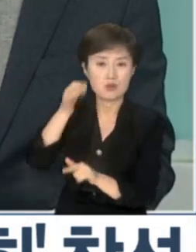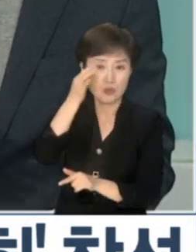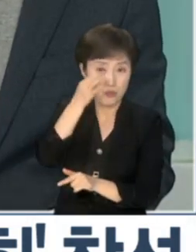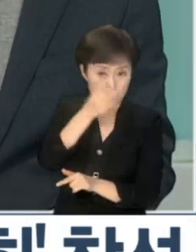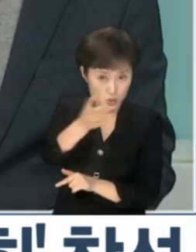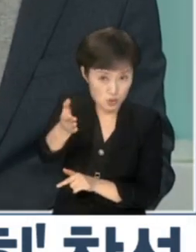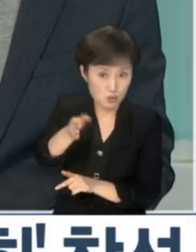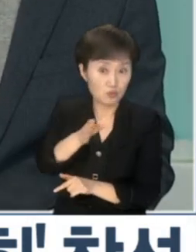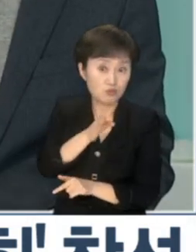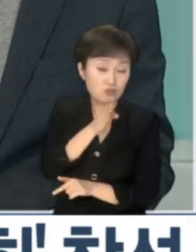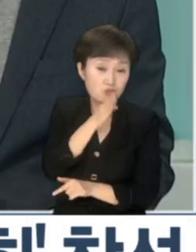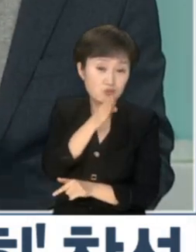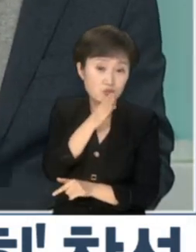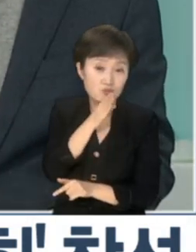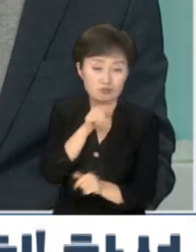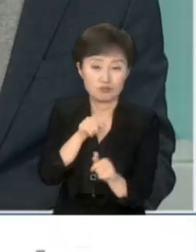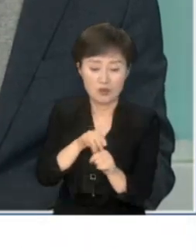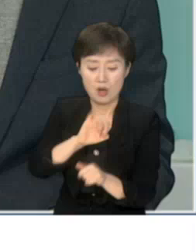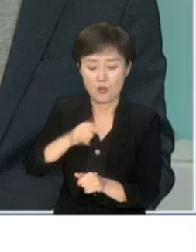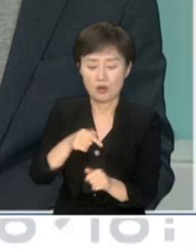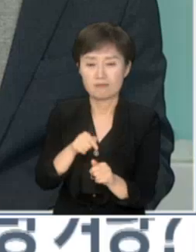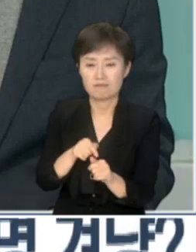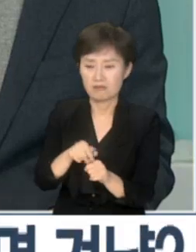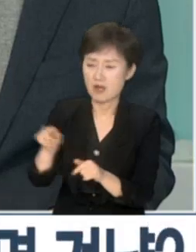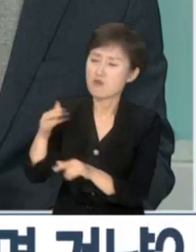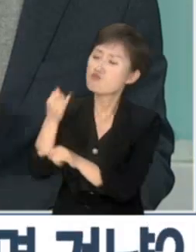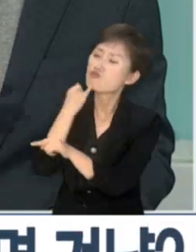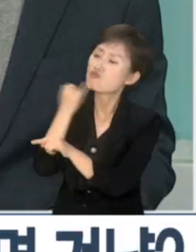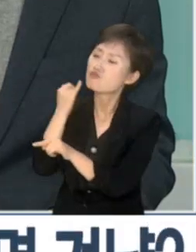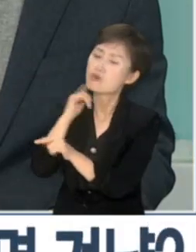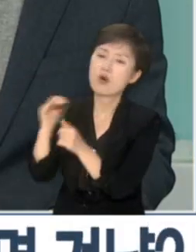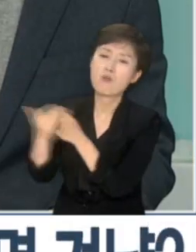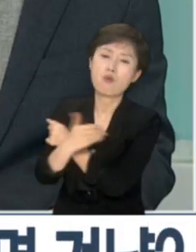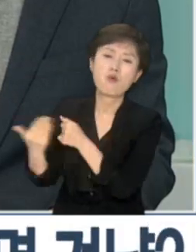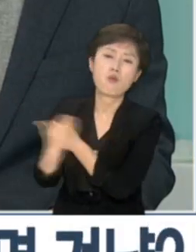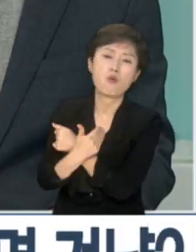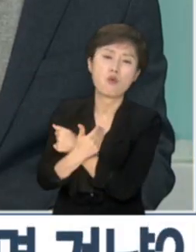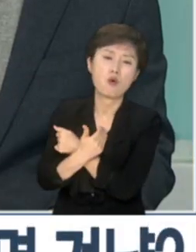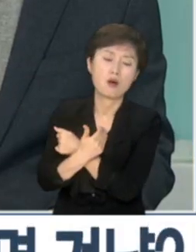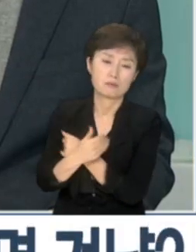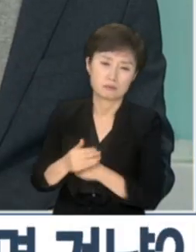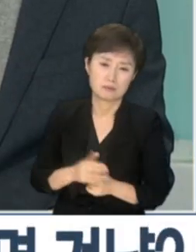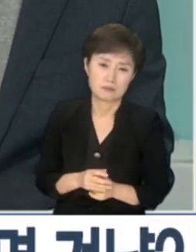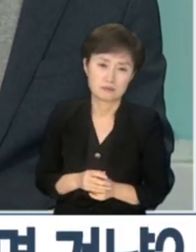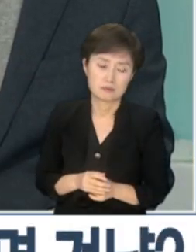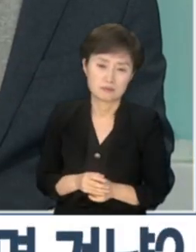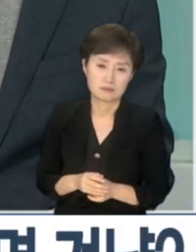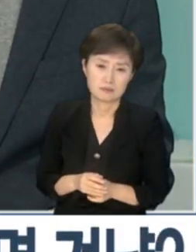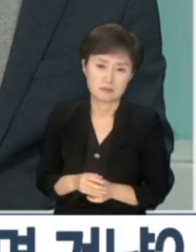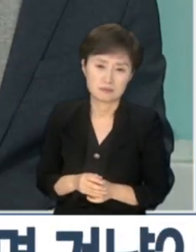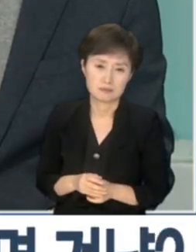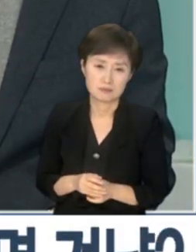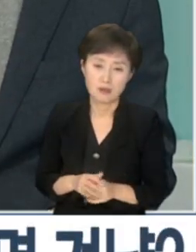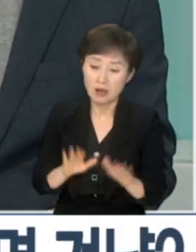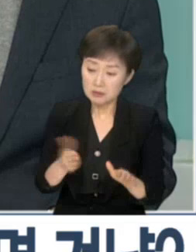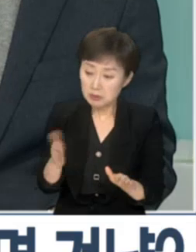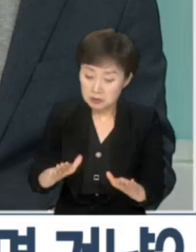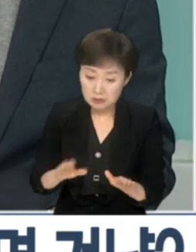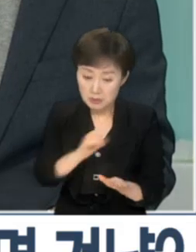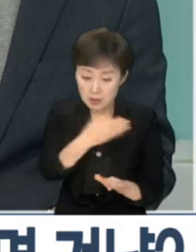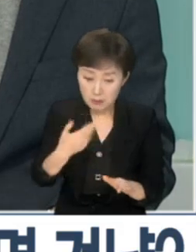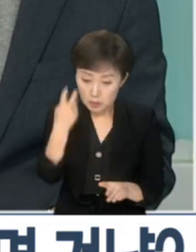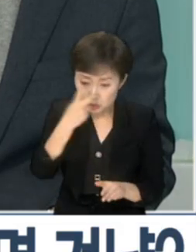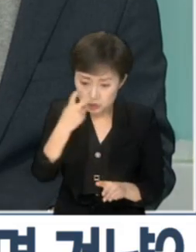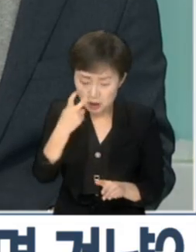앞장서 누구보다도 앞장서 가지고 그것이 의혹이 사실이 아니다라고 계속해서 그 저 말을 바꾸기를 했지만 그 의혹이 지금도 살아 있어서 국정조사가